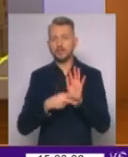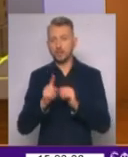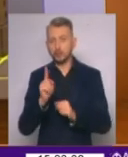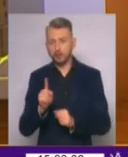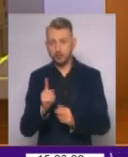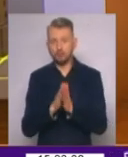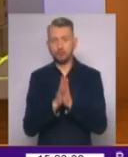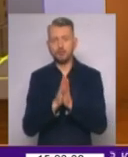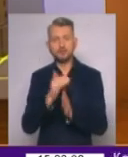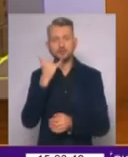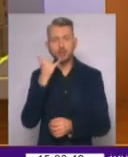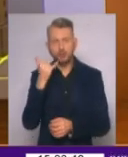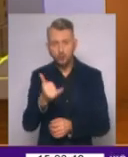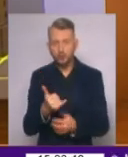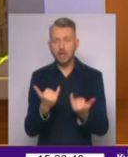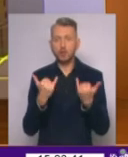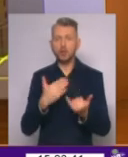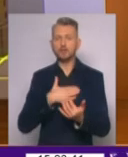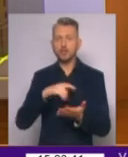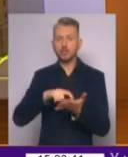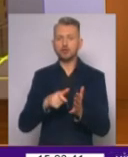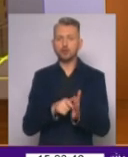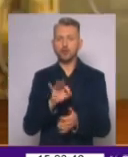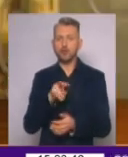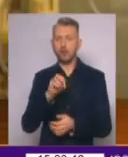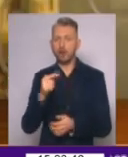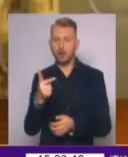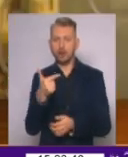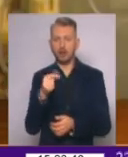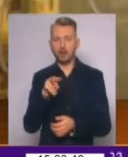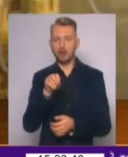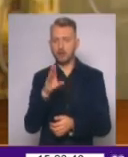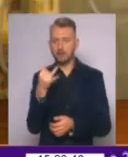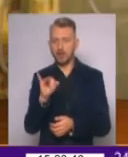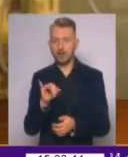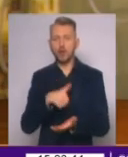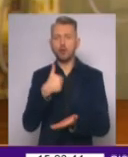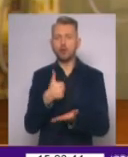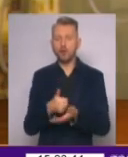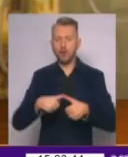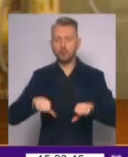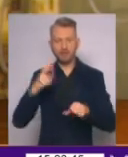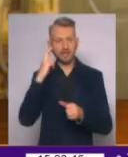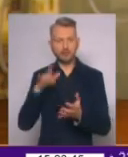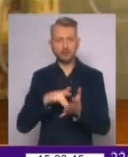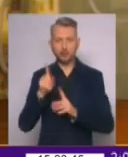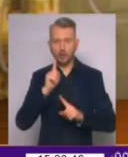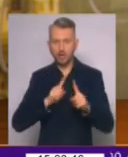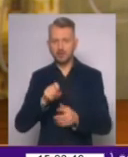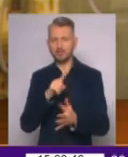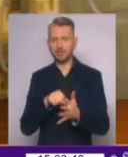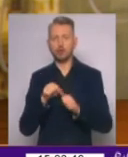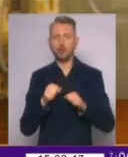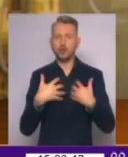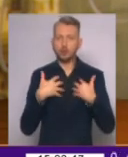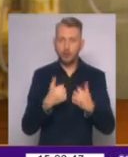223-0881, будь ласка, телефонуйте. Я нагадаю, сьогодні у нашій студії пан Олег Гелевей, голова постійної комісії Київської міської ради з питань охорони здоров'я та соціального